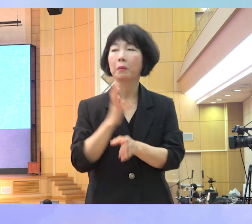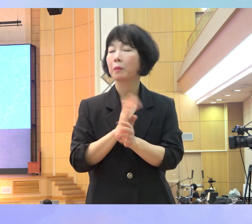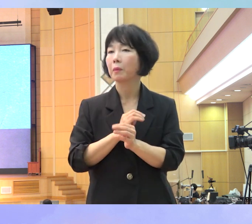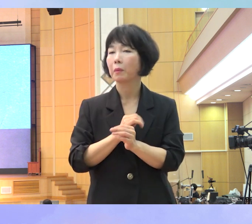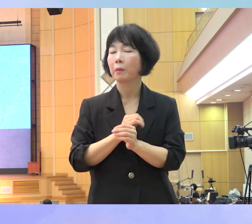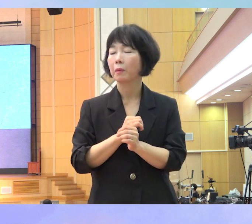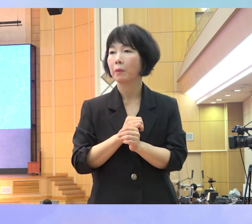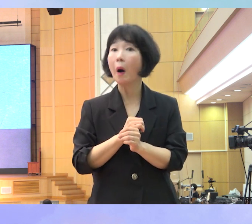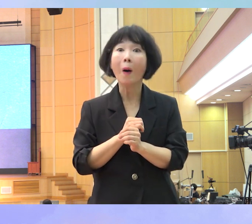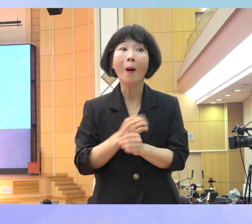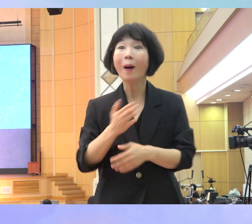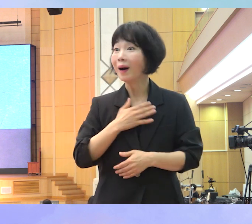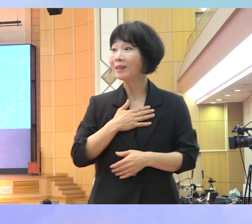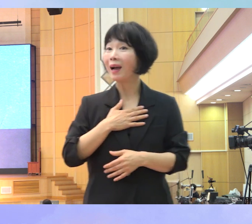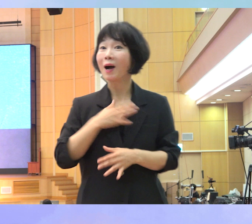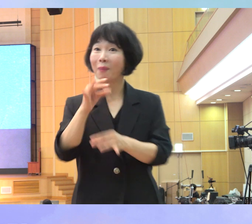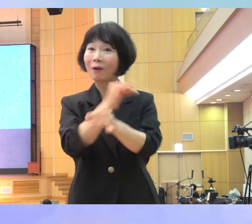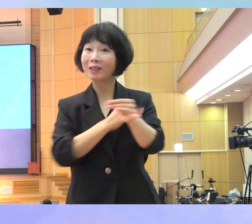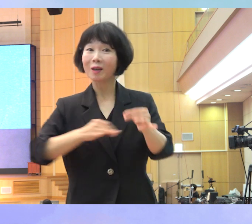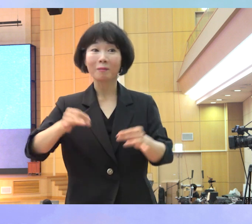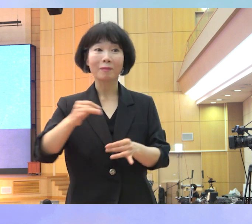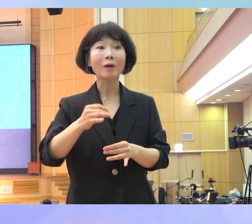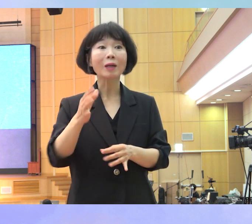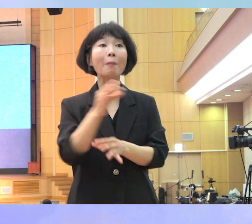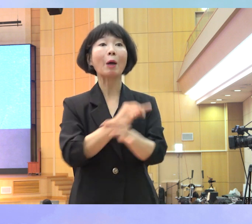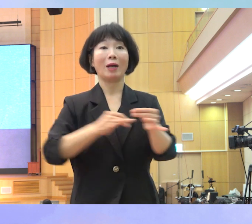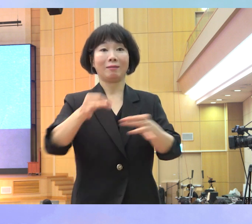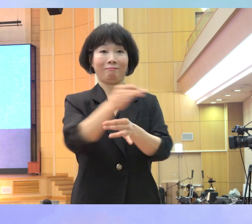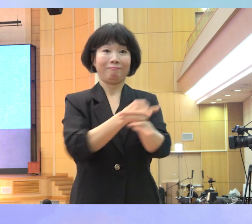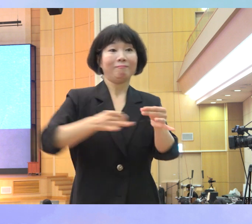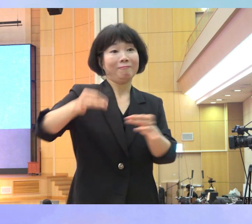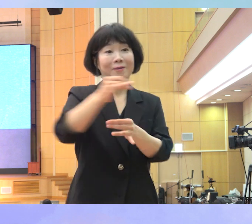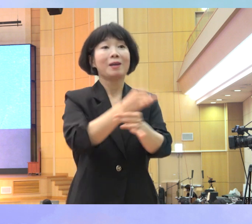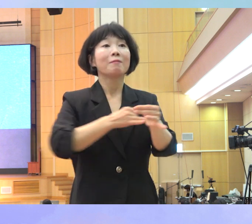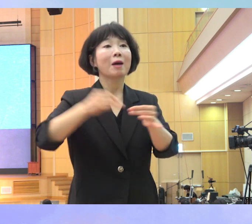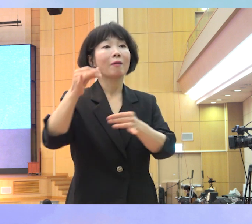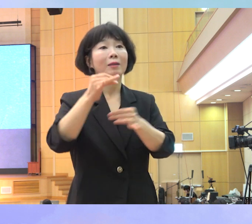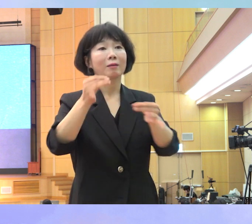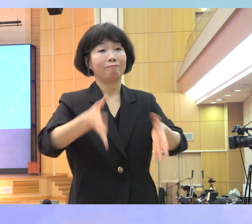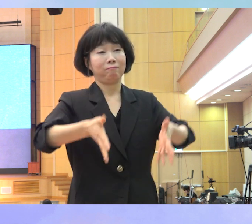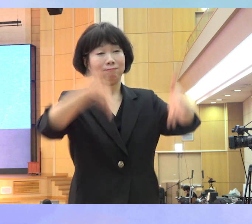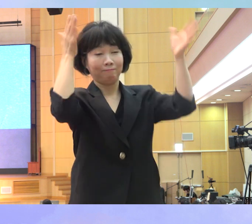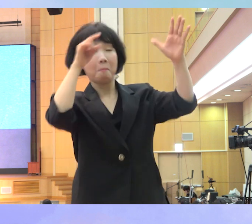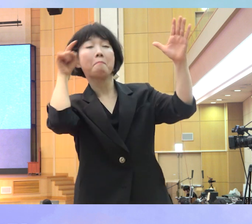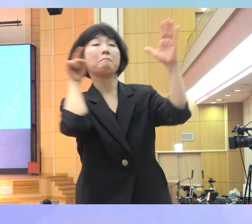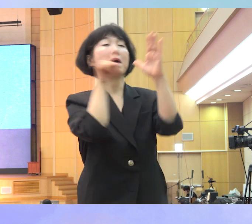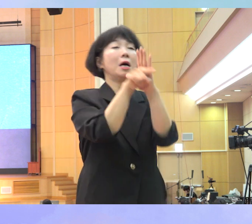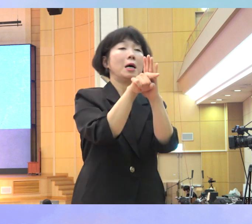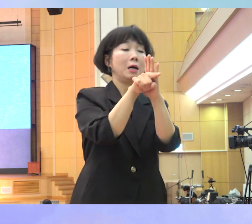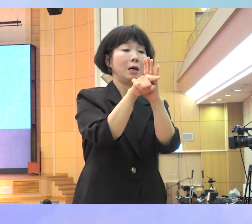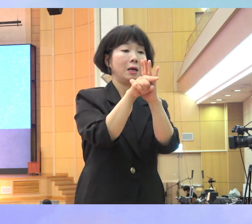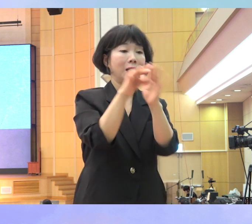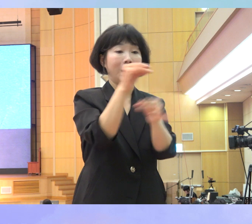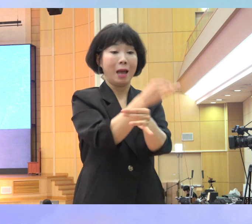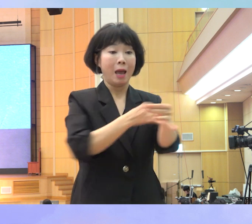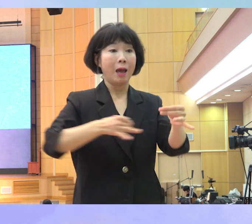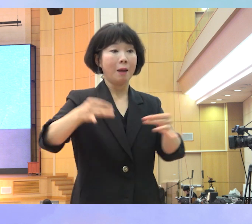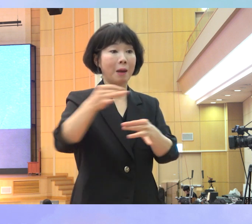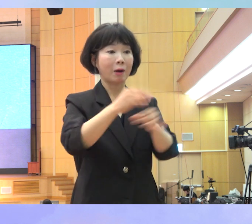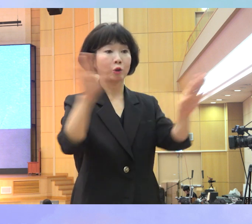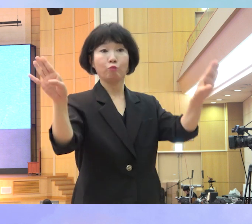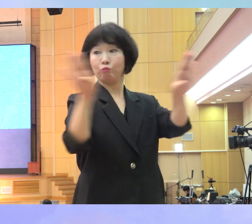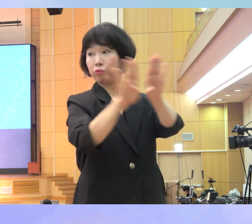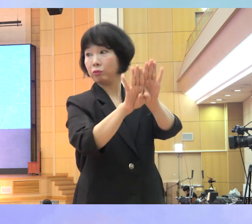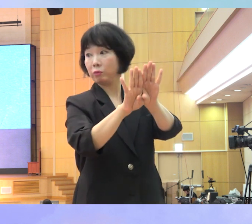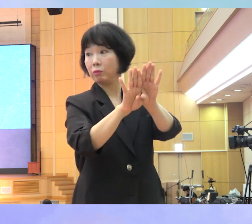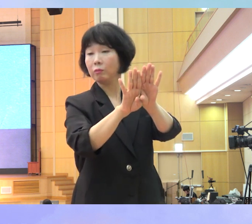이렇게 백화점 같은 데 이렇게 가면, 백화점이나 쇼핑몰이나 뭐 이런 데 가면 문이 있잖아요. 문.